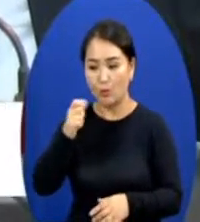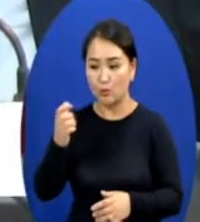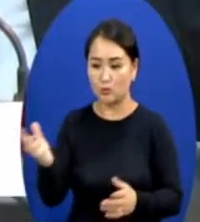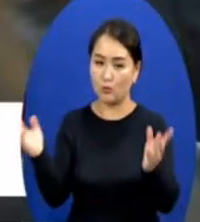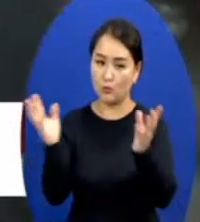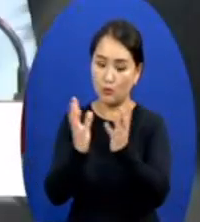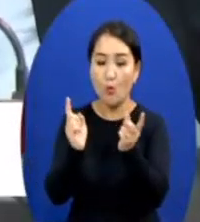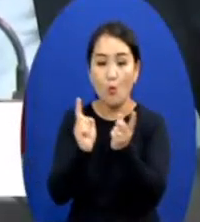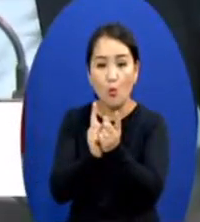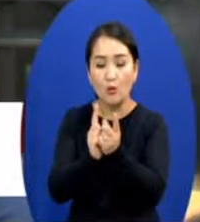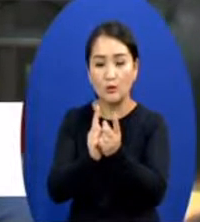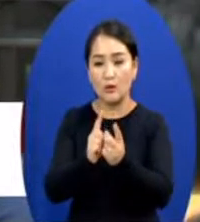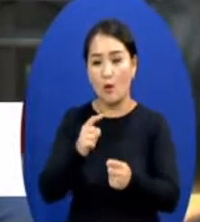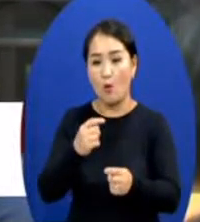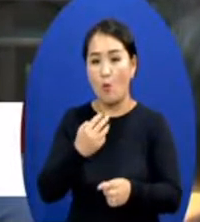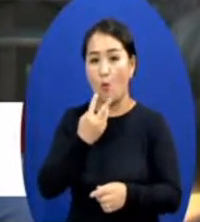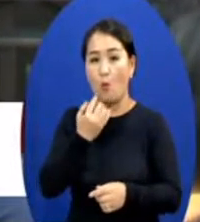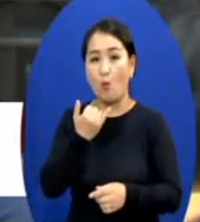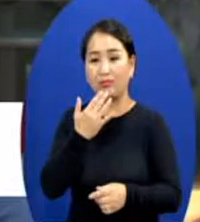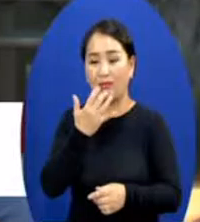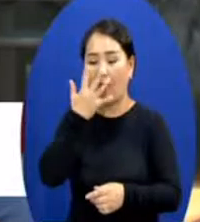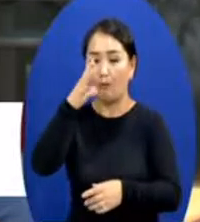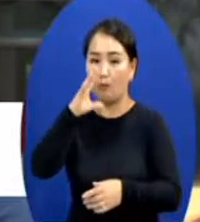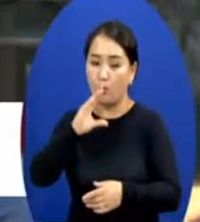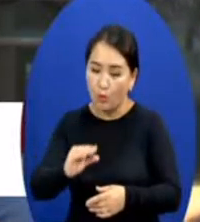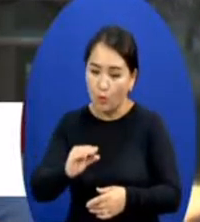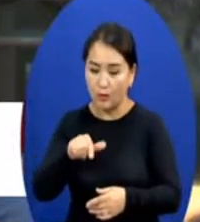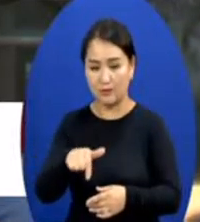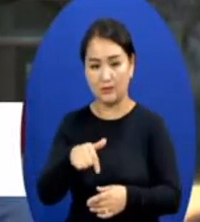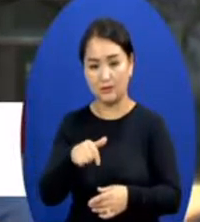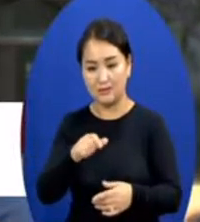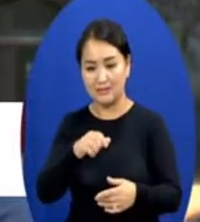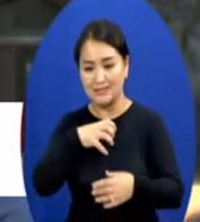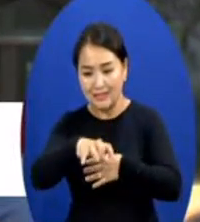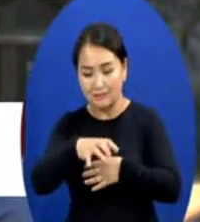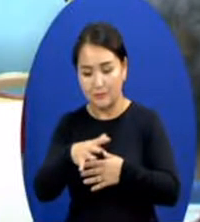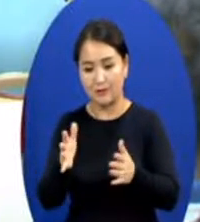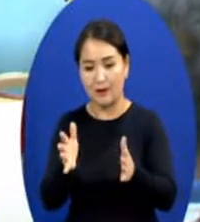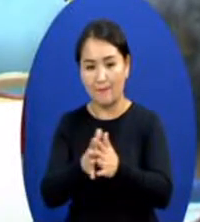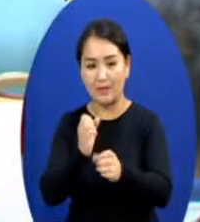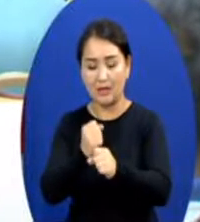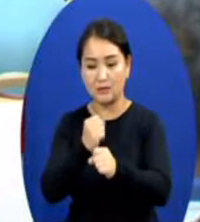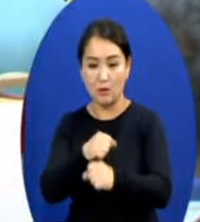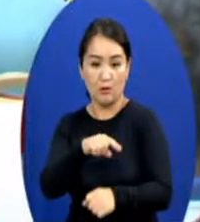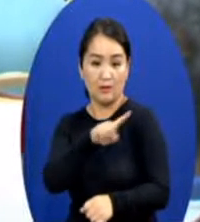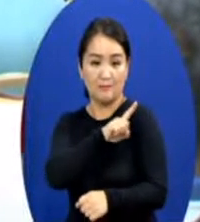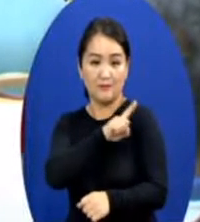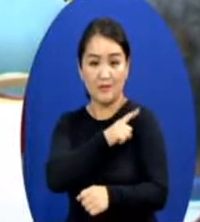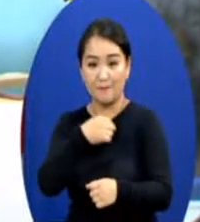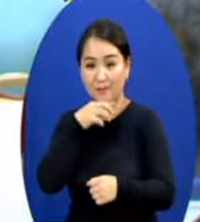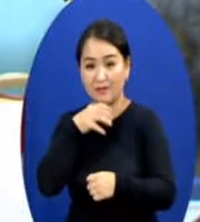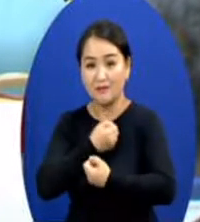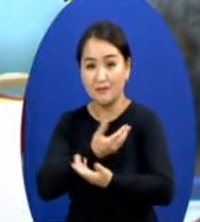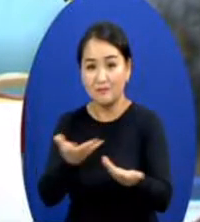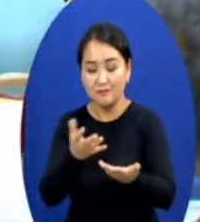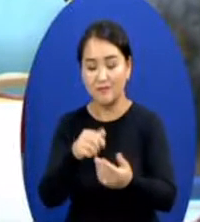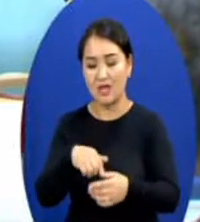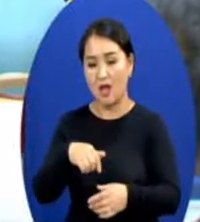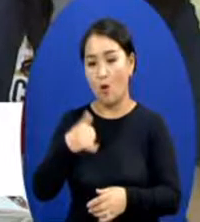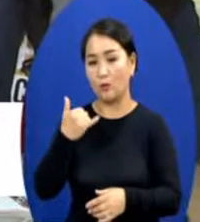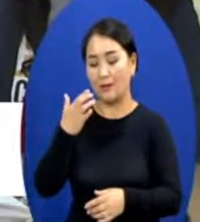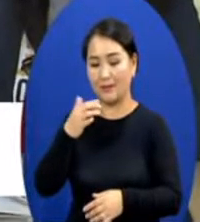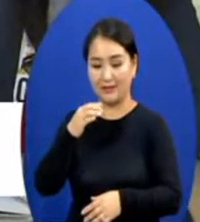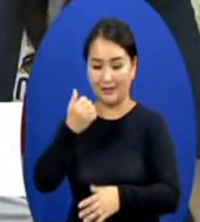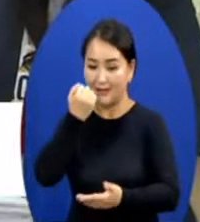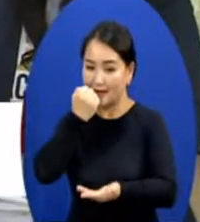шахмалт түлшний зөв хэрэглээг бий болгохын тулд энэ салбарынхантай хамтран ажиллаж контентын уралдаан зарлахаар төлөвлөснө хэлсэн. Мөн энэ төрлийн мэдээллийг нийслэлийн